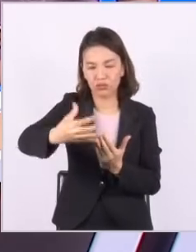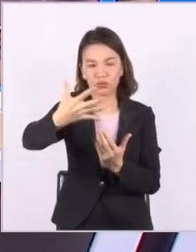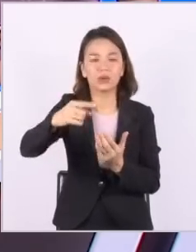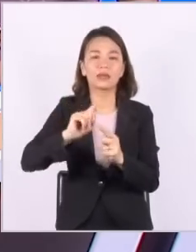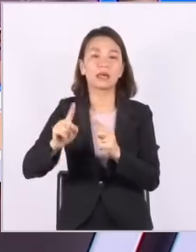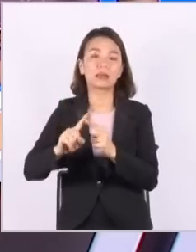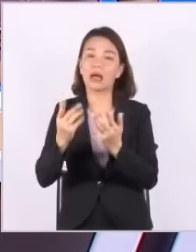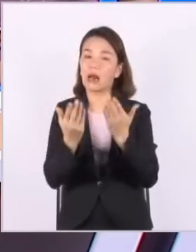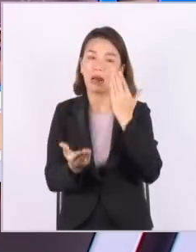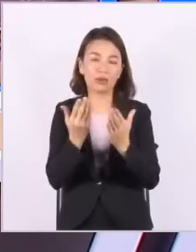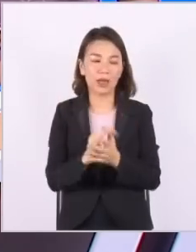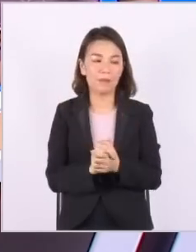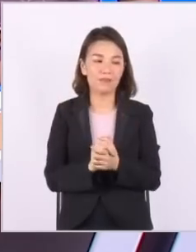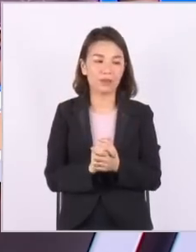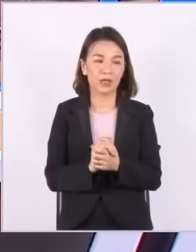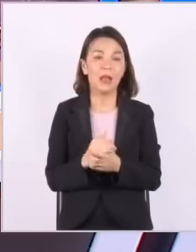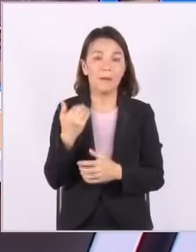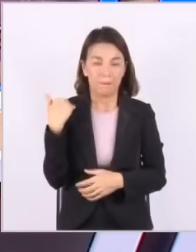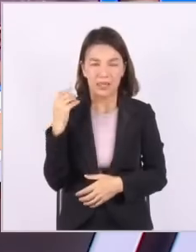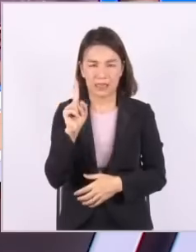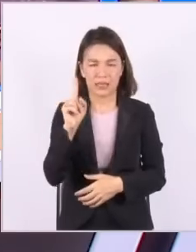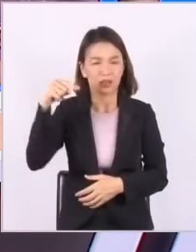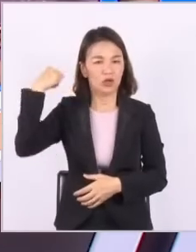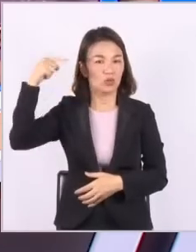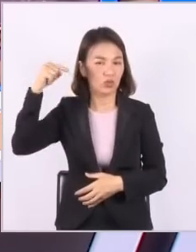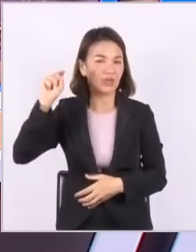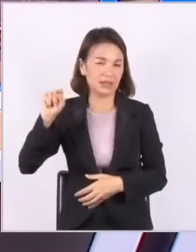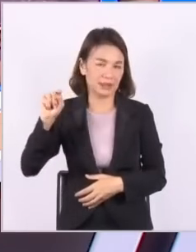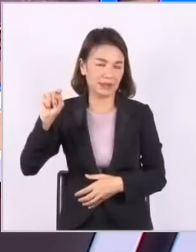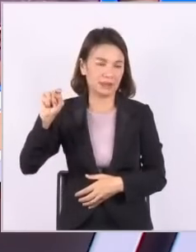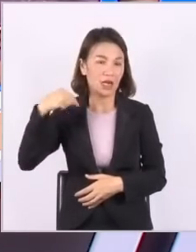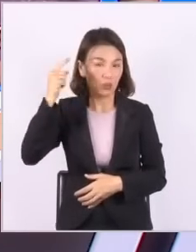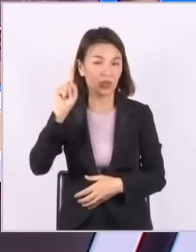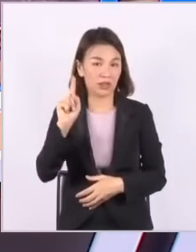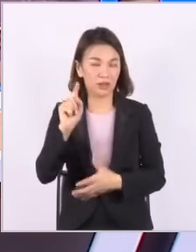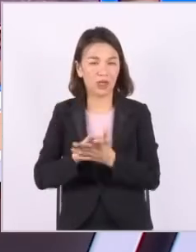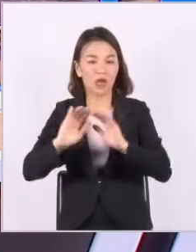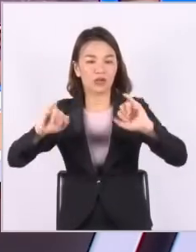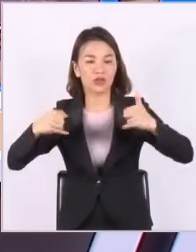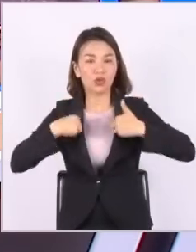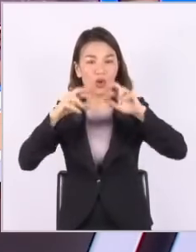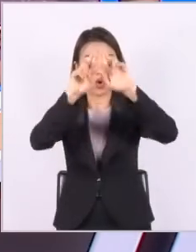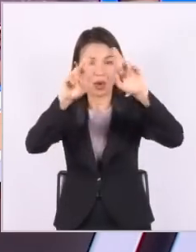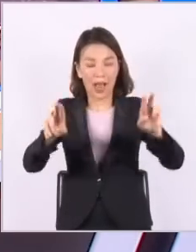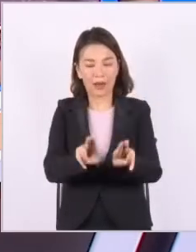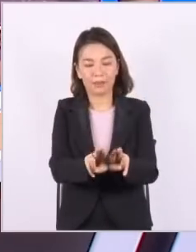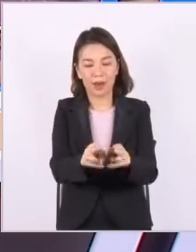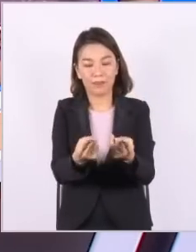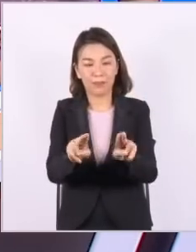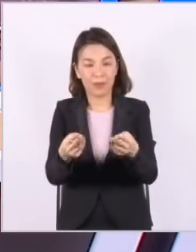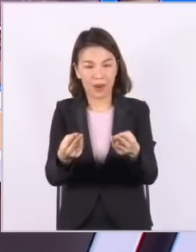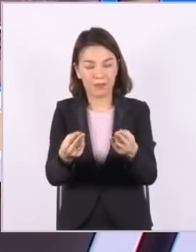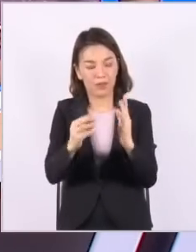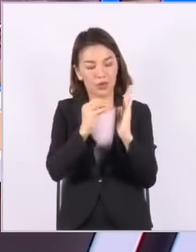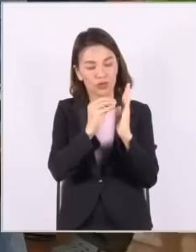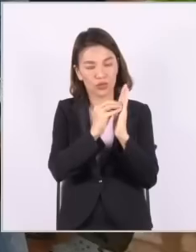ช่นเดียวกันไม่ใช่ผู้ชายขออภัยผู้หญิงนะคะเรียกว่าเจ๊ป๋องเจ๊ป๋องเนี่ยเป็นเจ้าของร้านเนื้อย่างอยู่ในพื้นที่ของจังหวัดกาฬสินธุ์